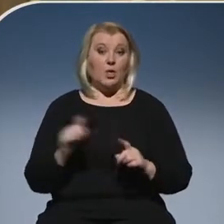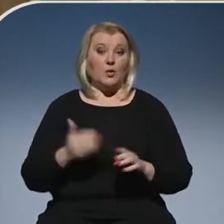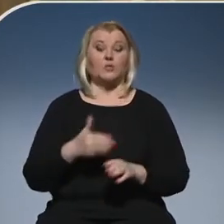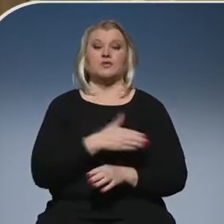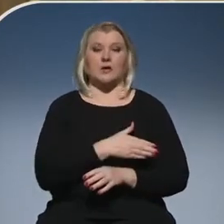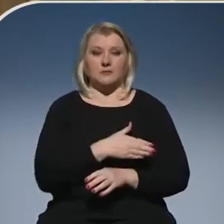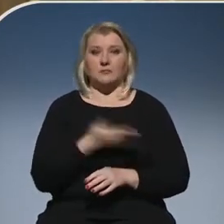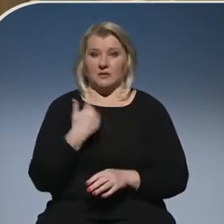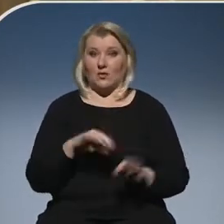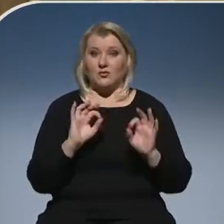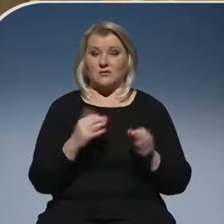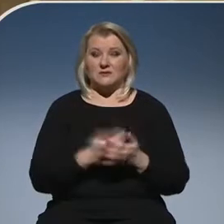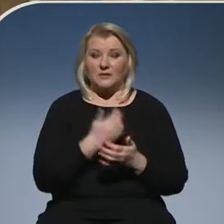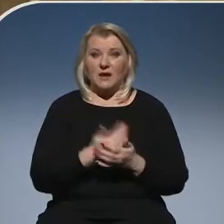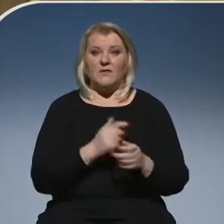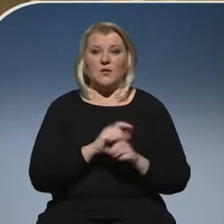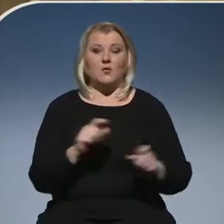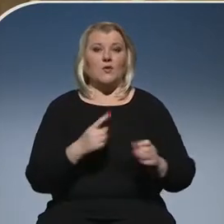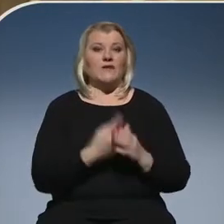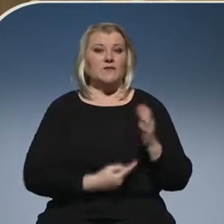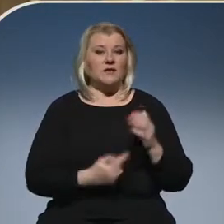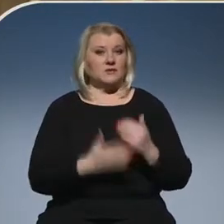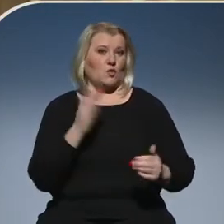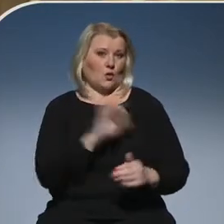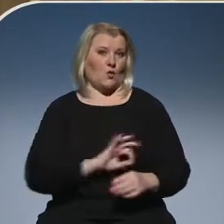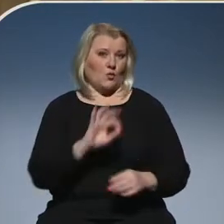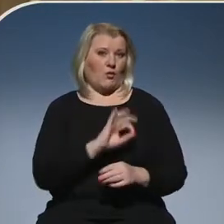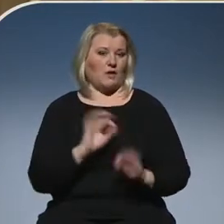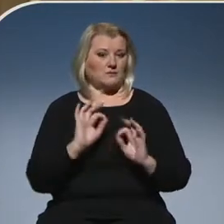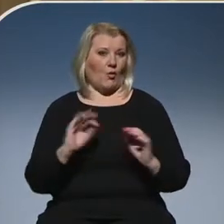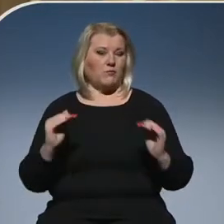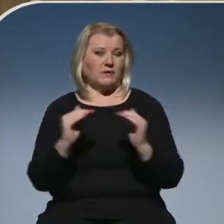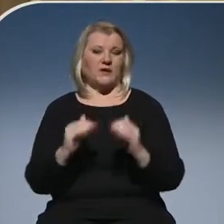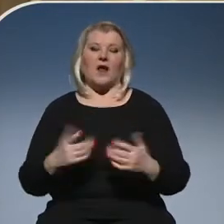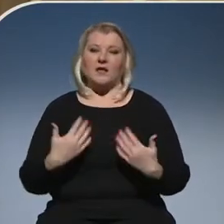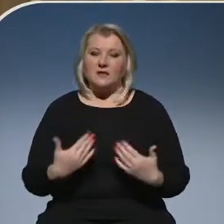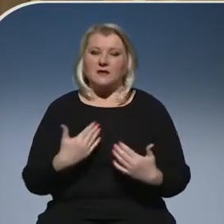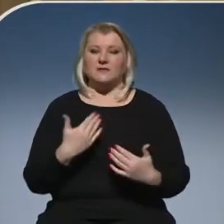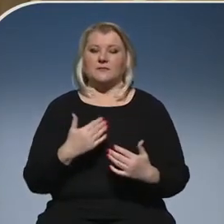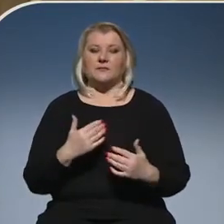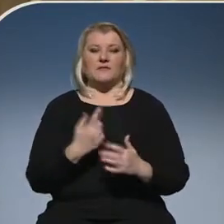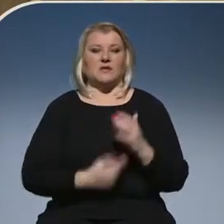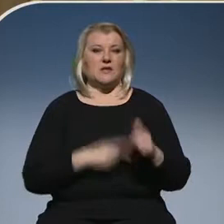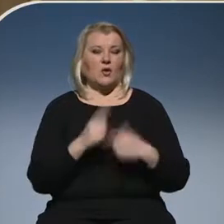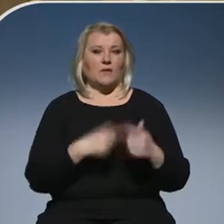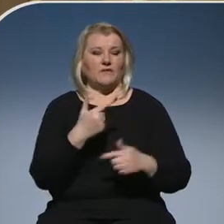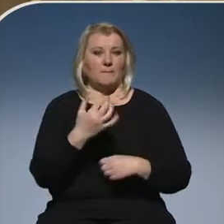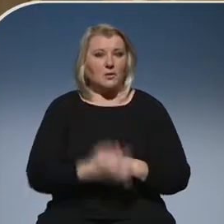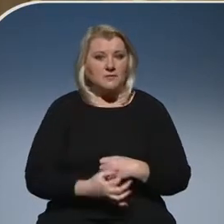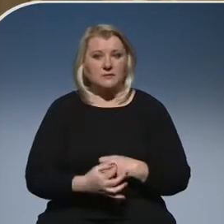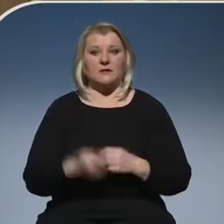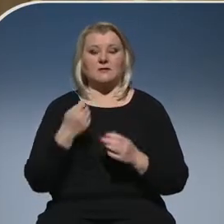ještě byla relativně dobrá zpráva, protože inflace byla také skoro nulová, tak ty letošní vyhlídky jsou někde kolem 2% a tím pádem na spořícím účtu